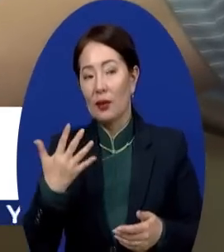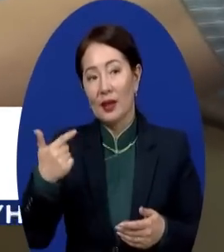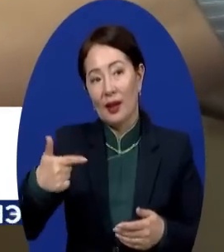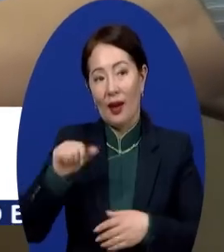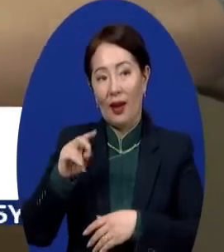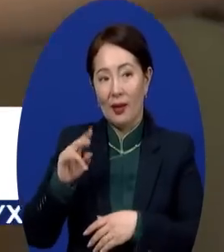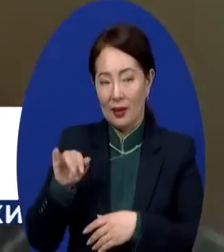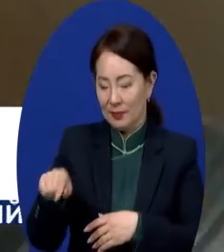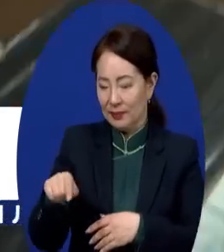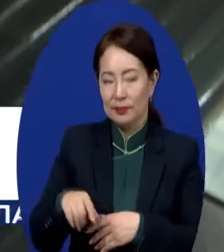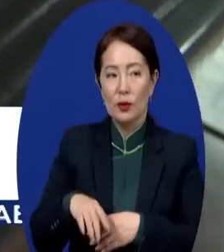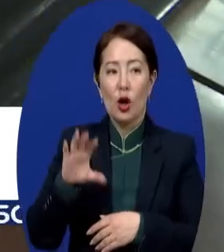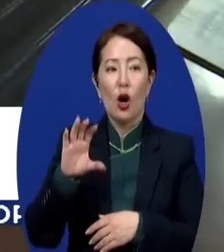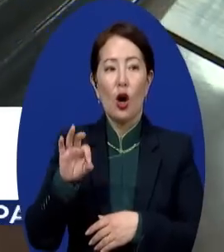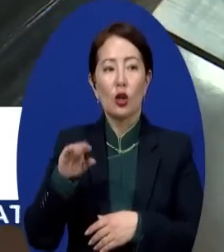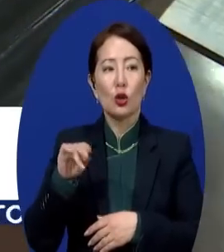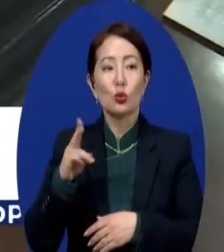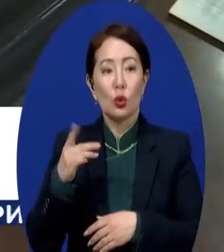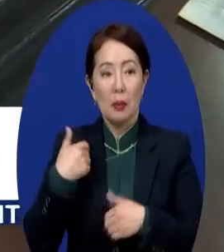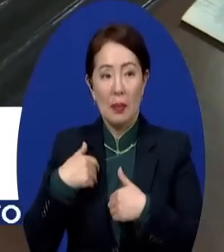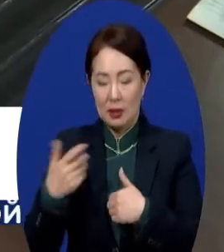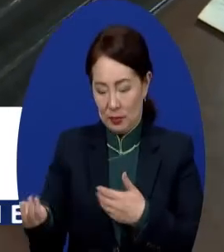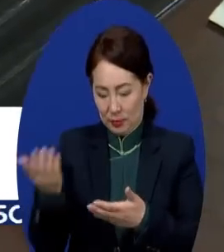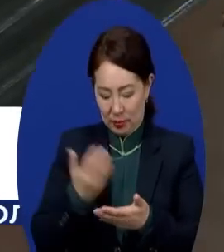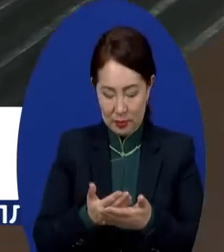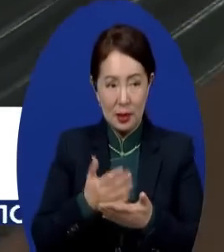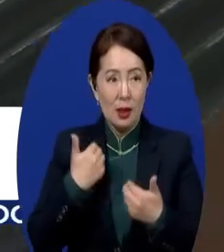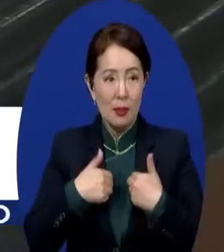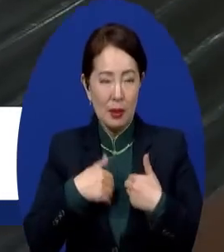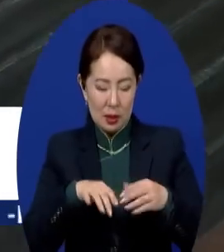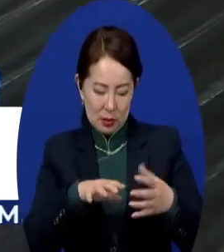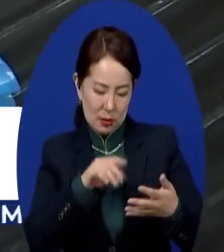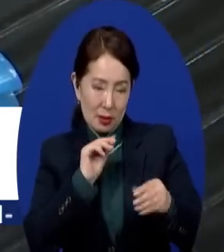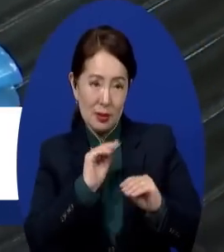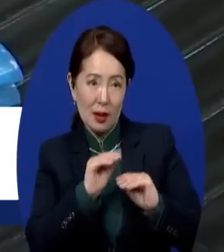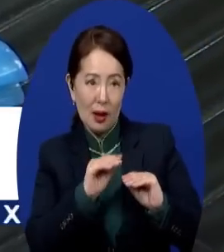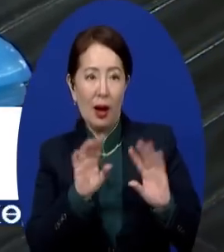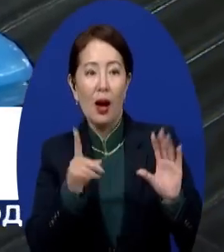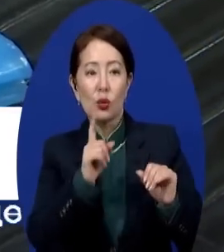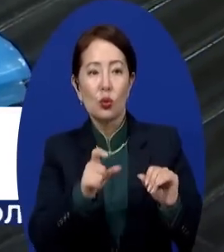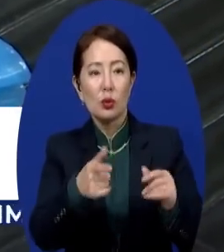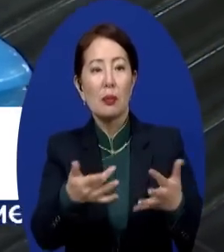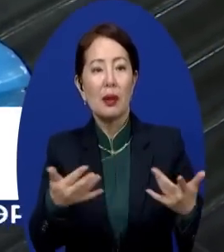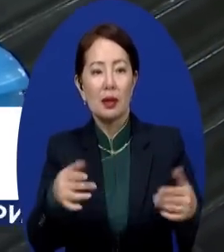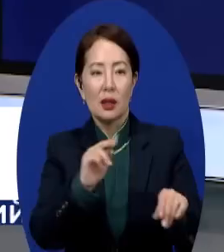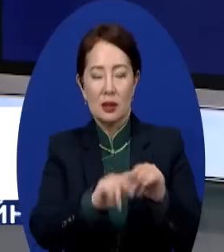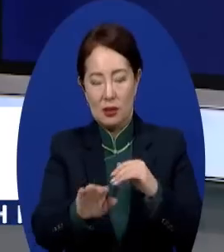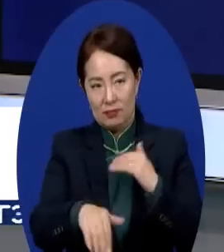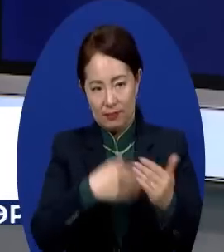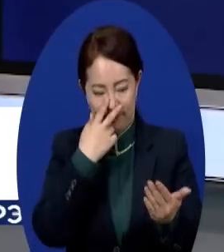ангиас отгон сүрэн багш урд юм байна л да. Тэнгүүд ч энэ багшаас 11 хүүхдийн материалыг